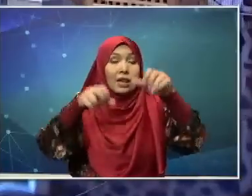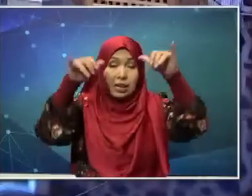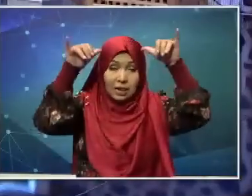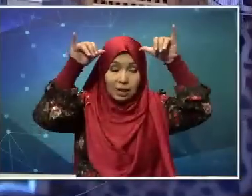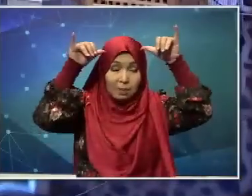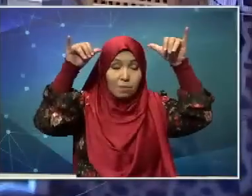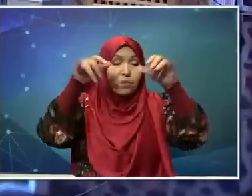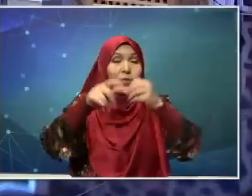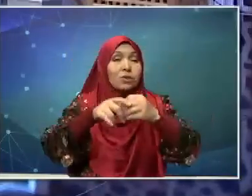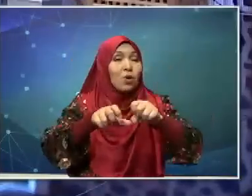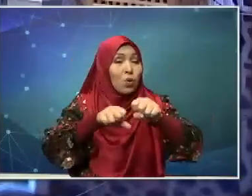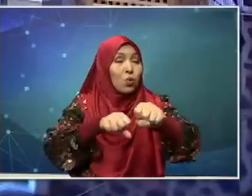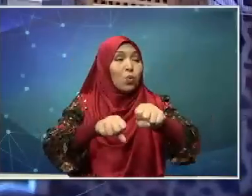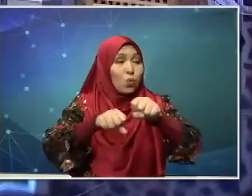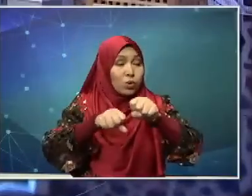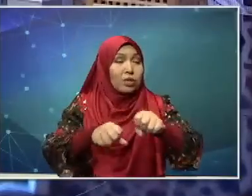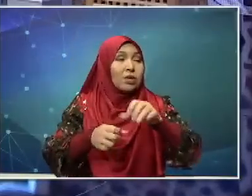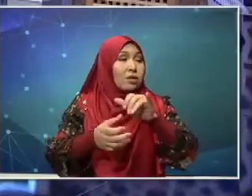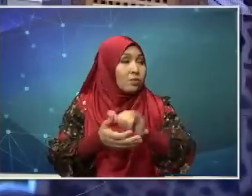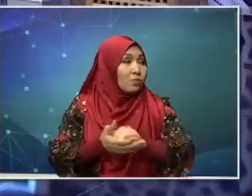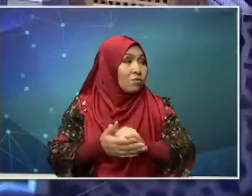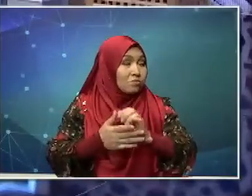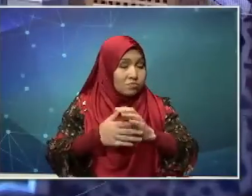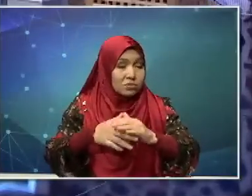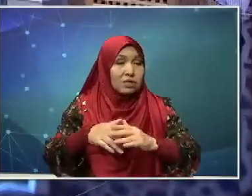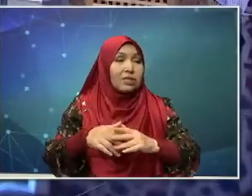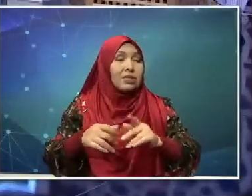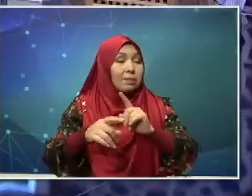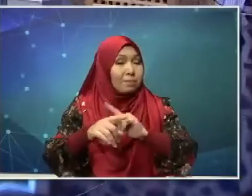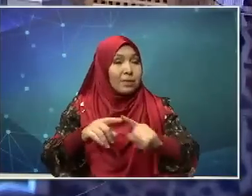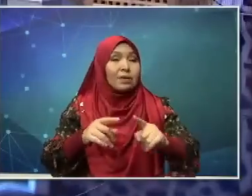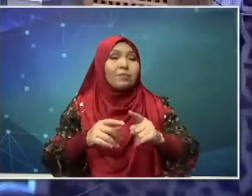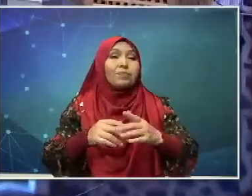kode benar-benar tapi bisnis yang